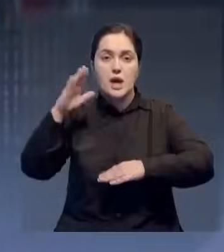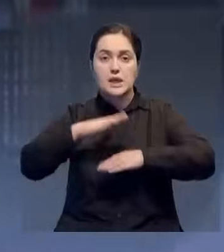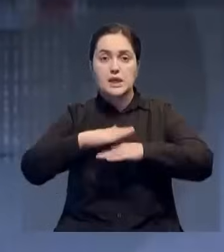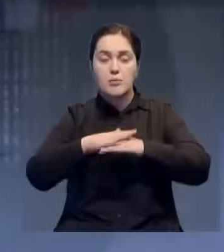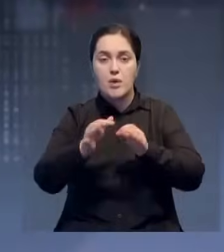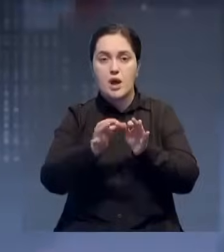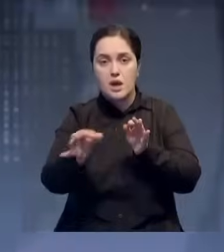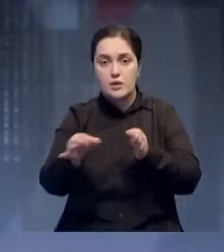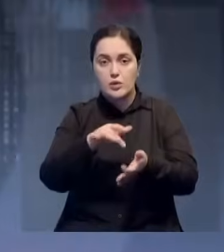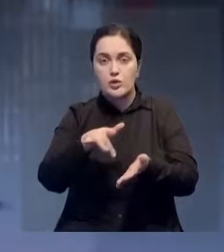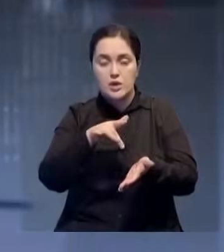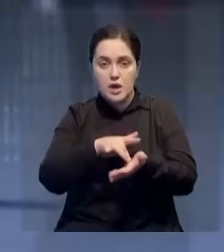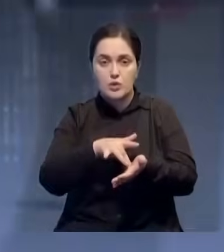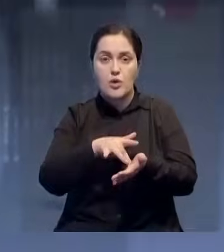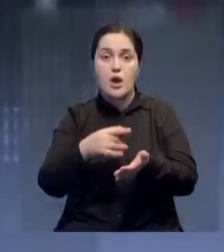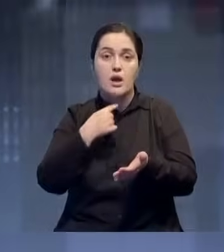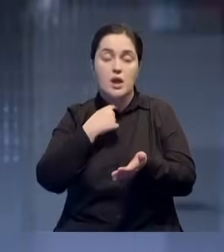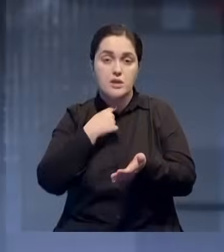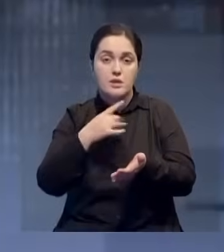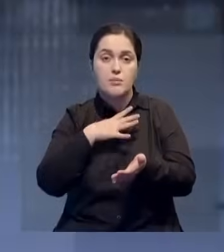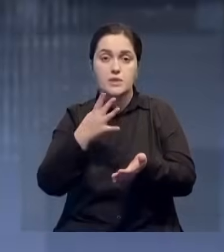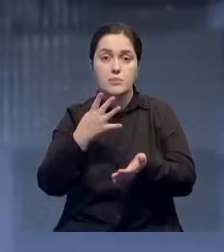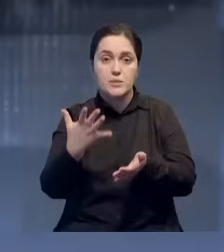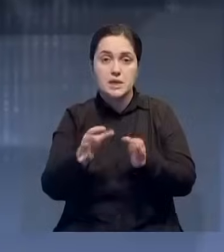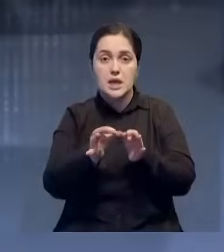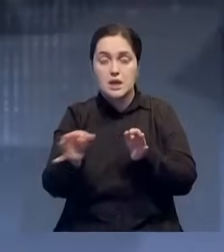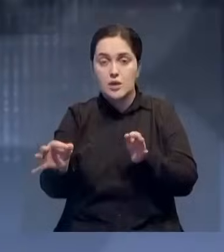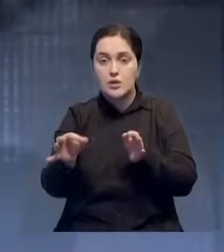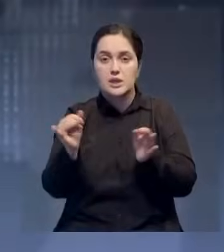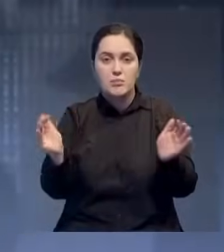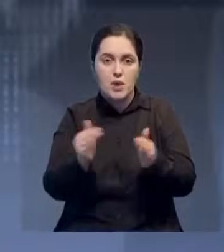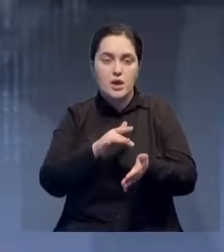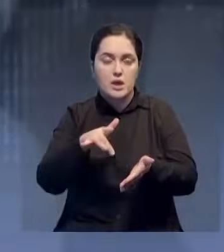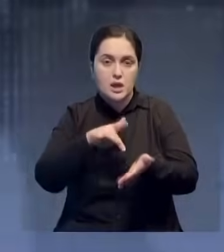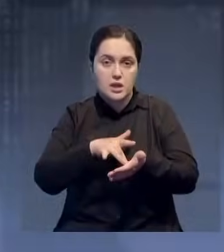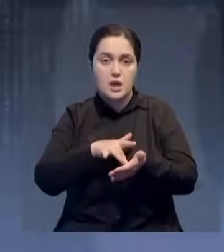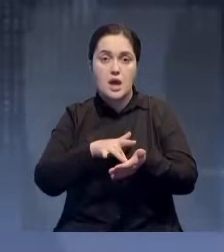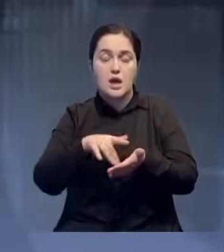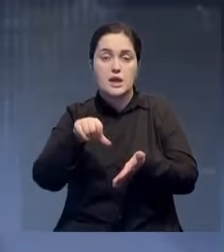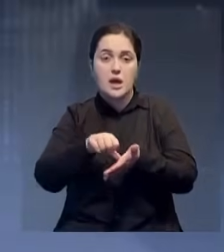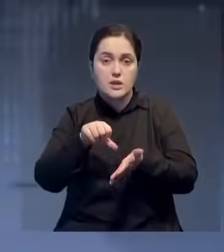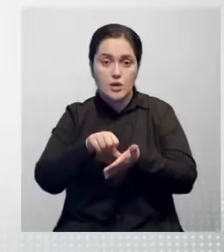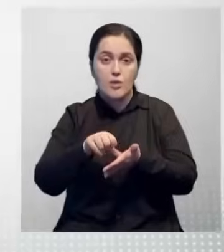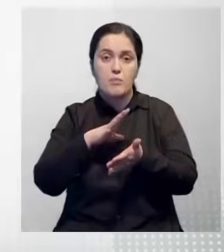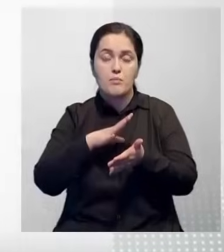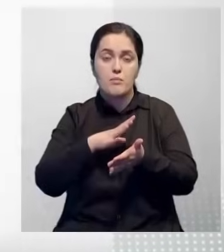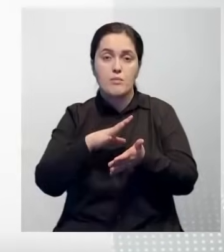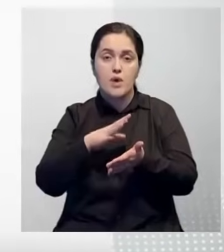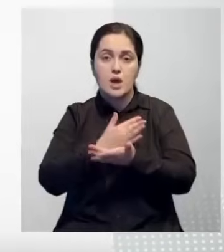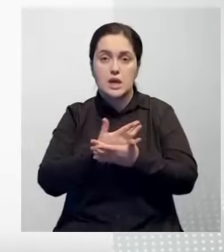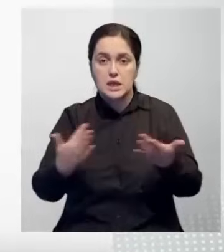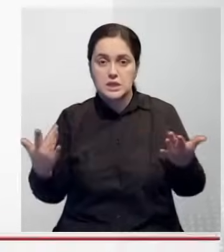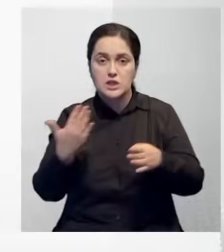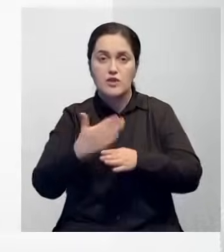акимов районов и городов областного значения. Голосования проходили в 45 районах и городах. Стоит отметить, что среди кандидатов есть